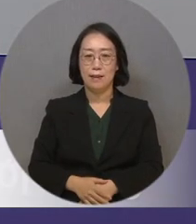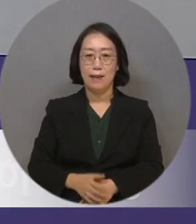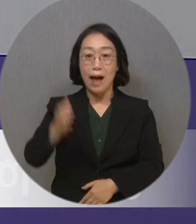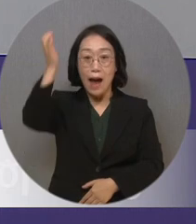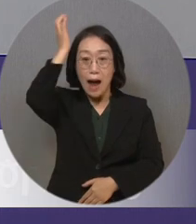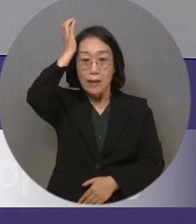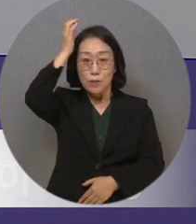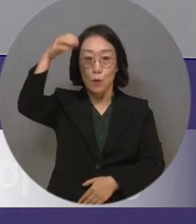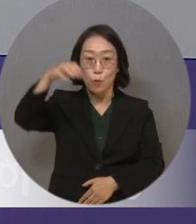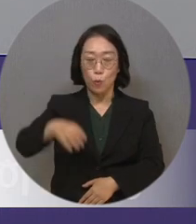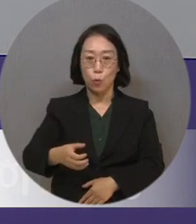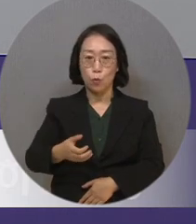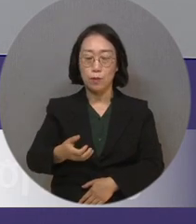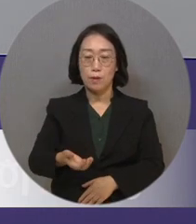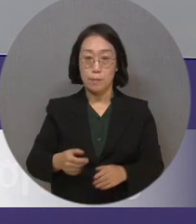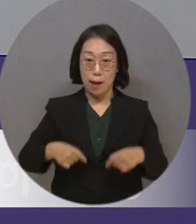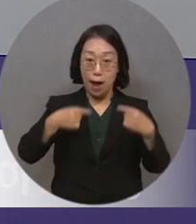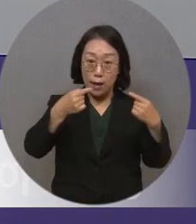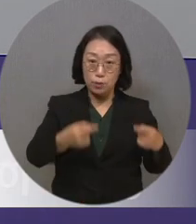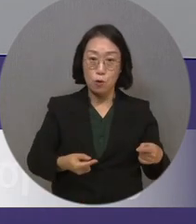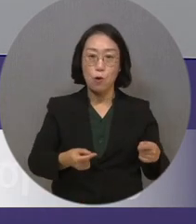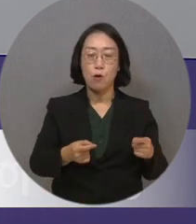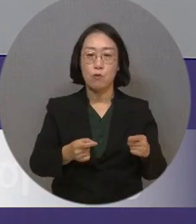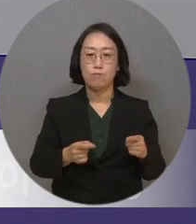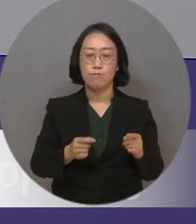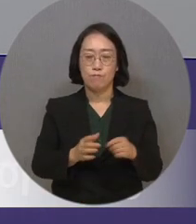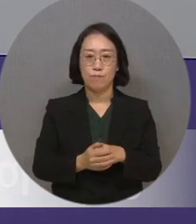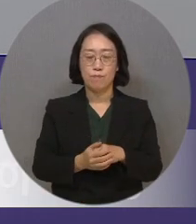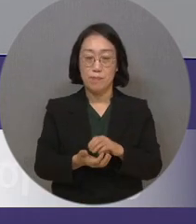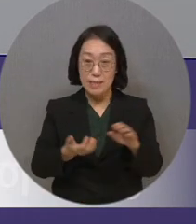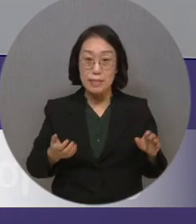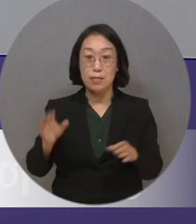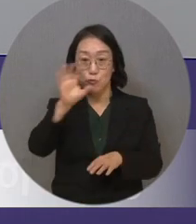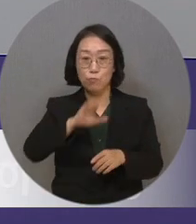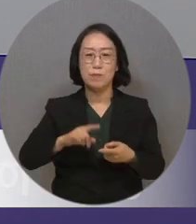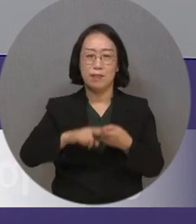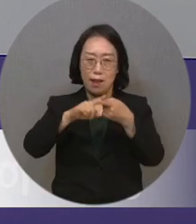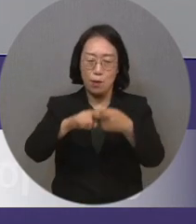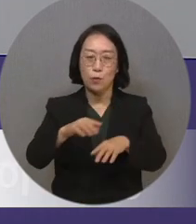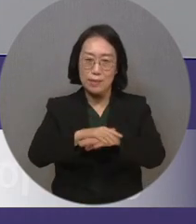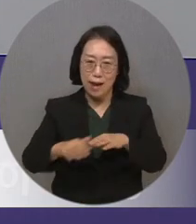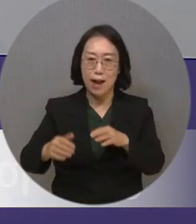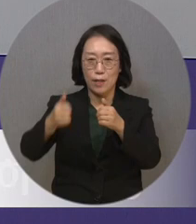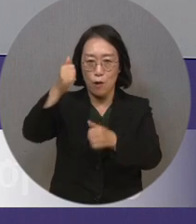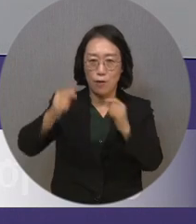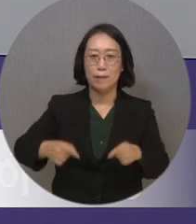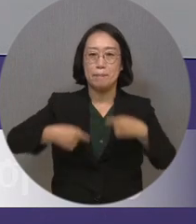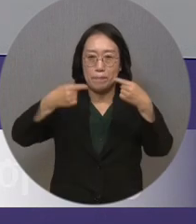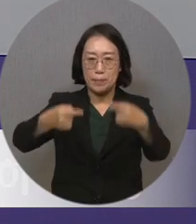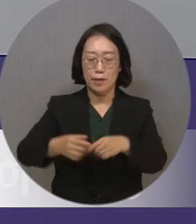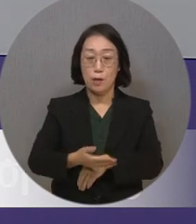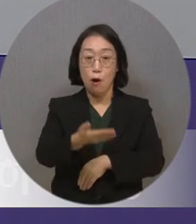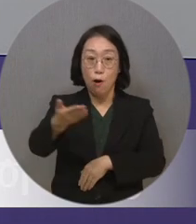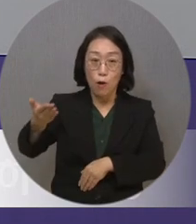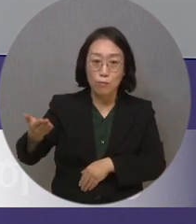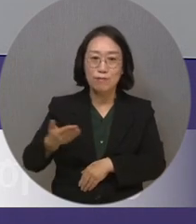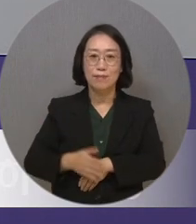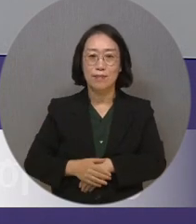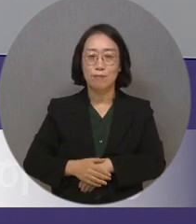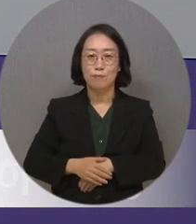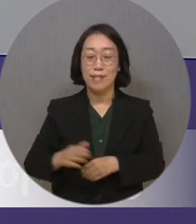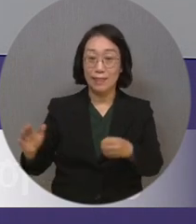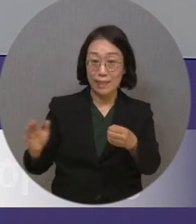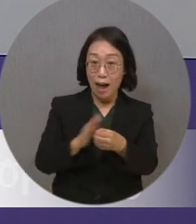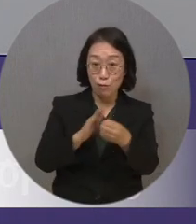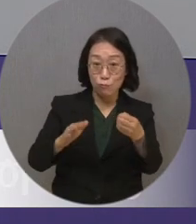항저우에서 합숙 기간 동안 준비한 만큼 최선을 다해서 경기를 할 것이고 국민 여러분은 저희